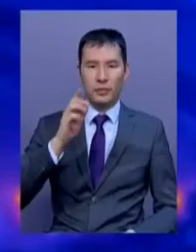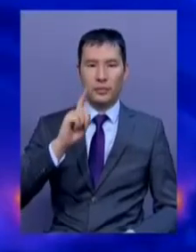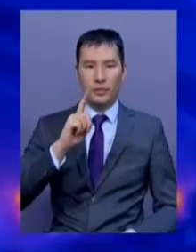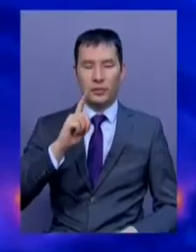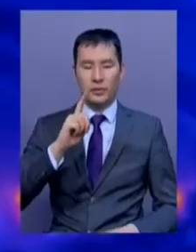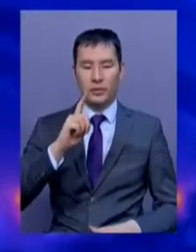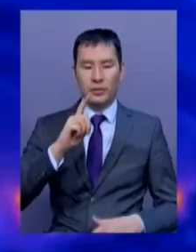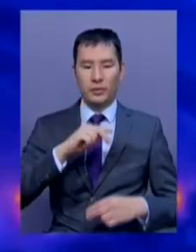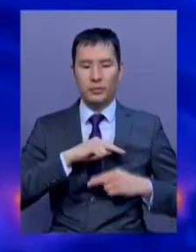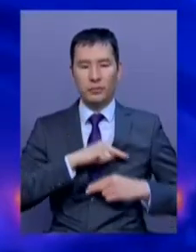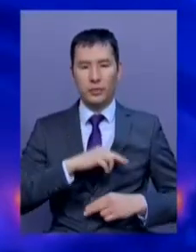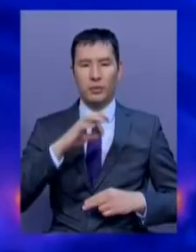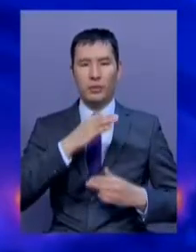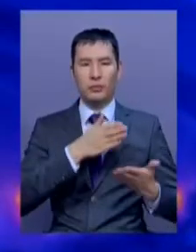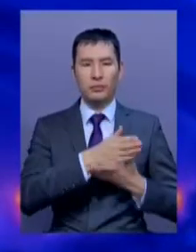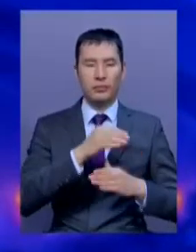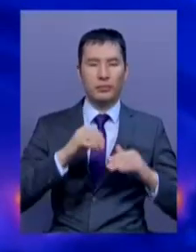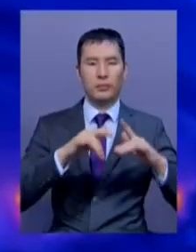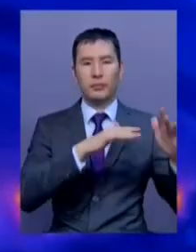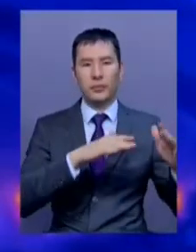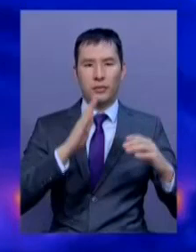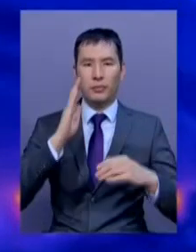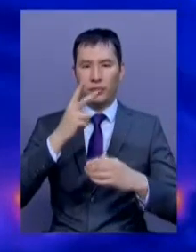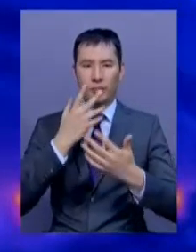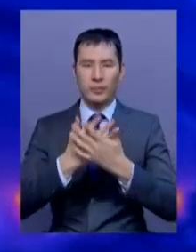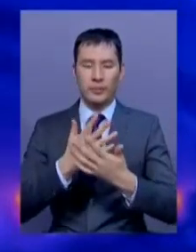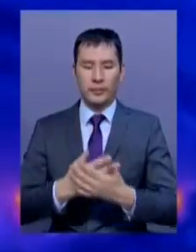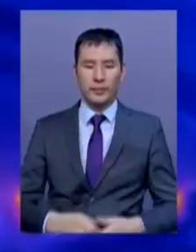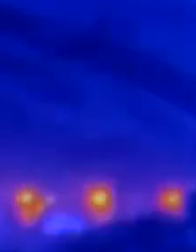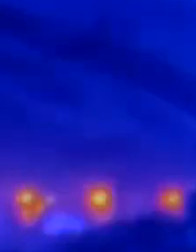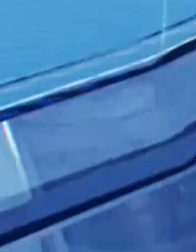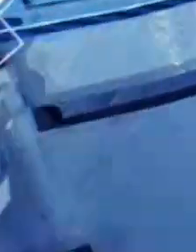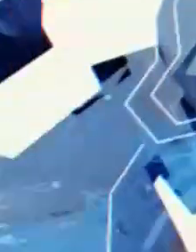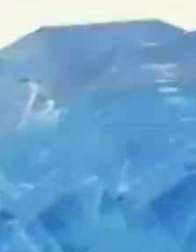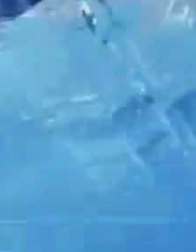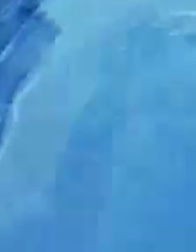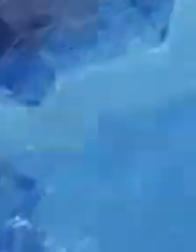жасаған жұмыс сапары туралы арнайы репортажды жіберіп алмаңыздар.